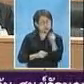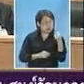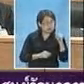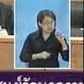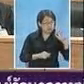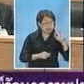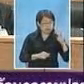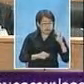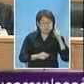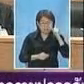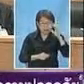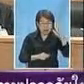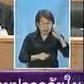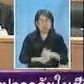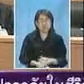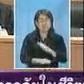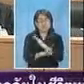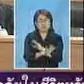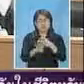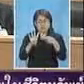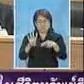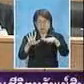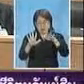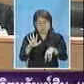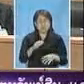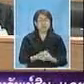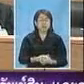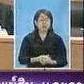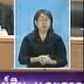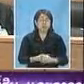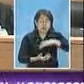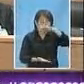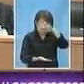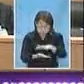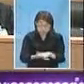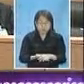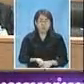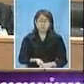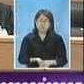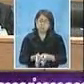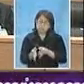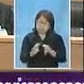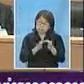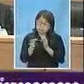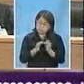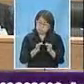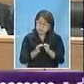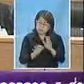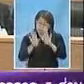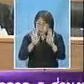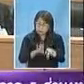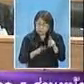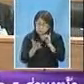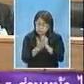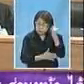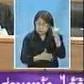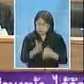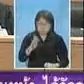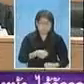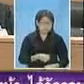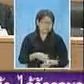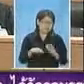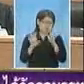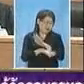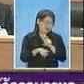ละ 45,000 กล่องประชากร 15,000 แล้วท่านเอามารวมท่านตีคุมทางการเมืองพูดแบบนี้ได้ยังไงอ่ะตลกกับท่านประธ